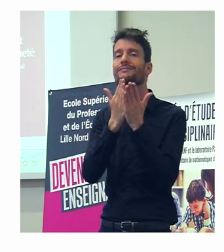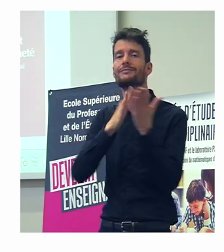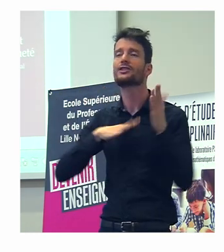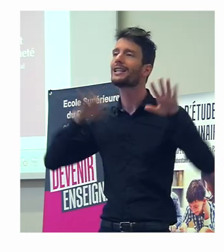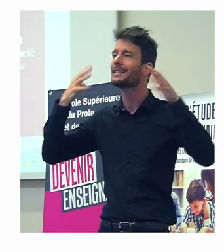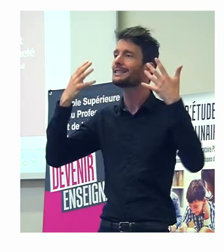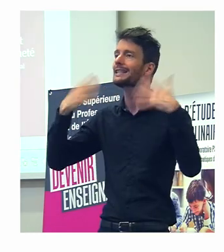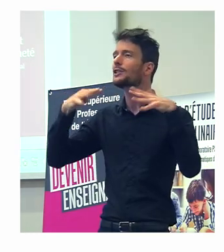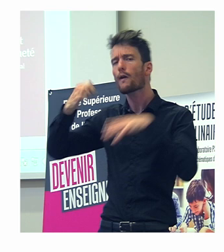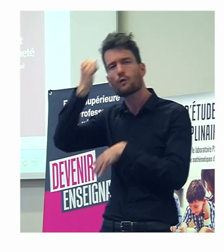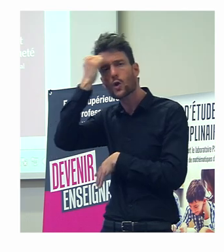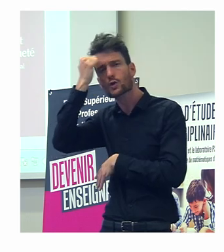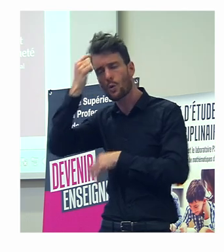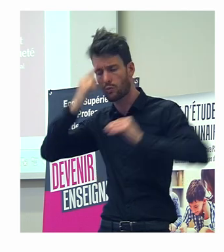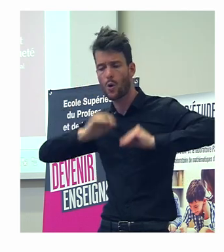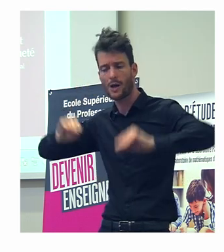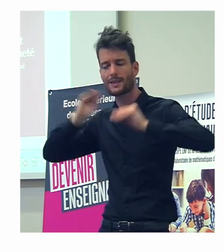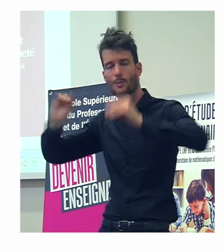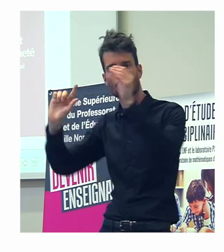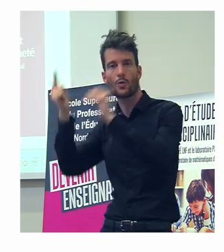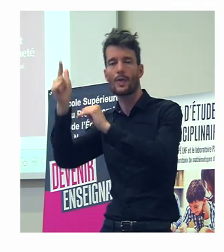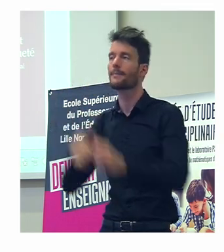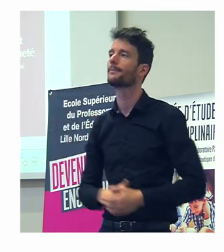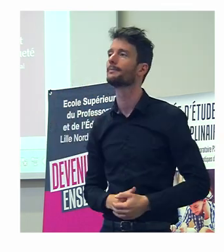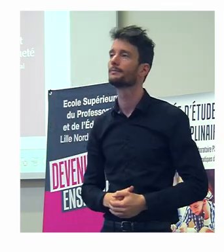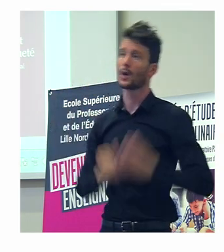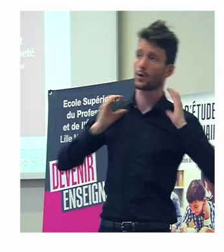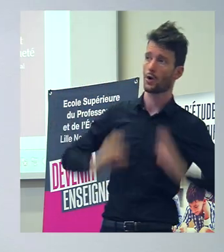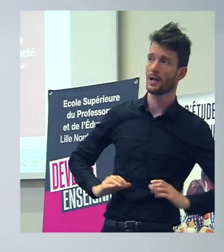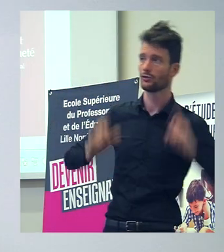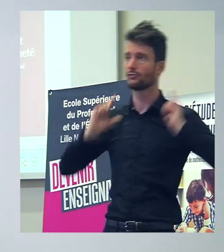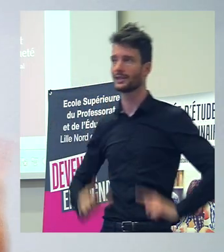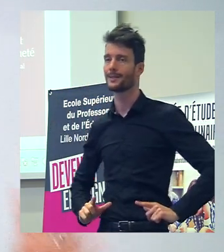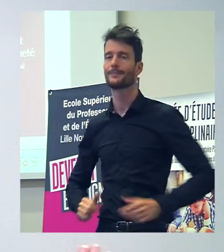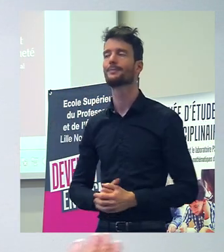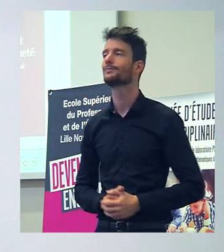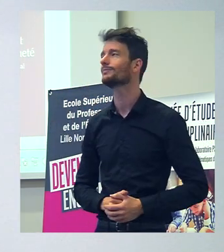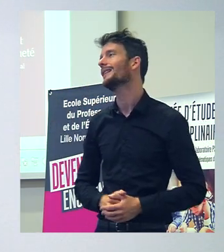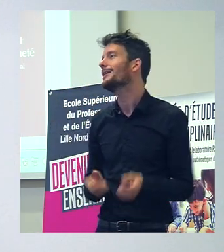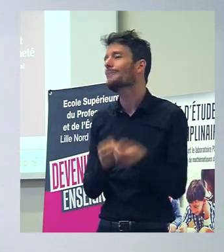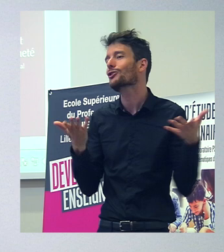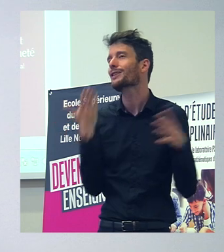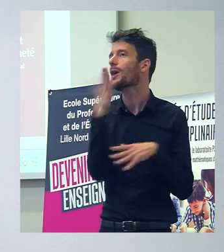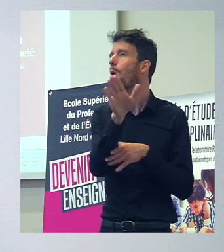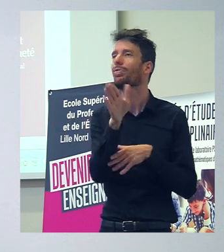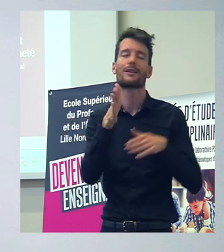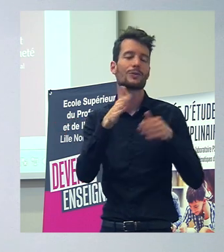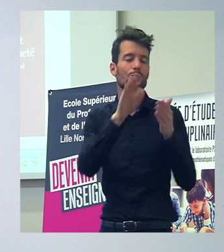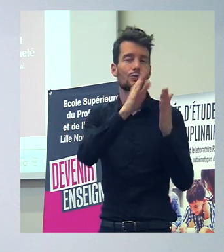pour l'enseignement secondaire, donc collège et lycée, alors que la plupart des autres